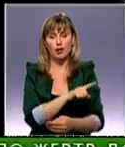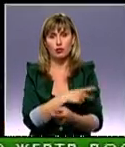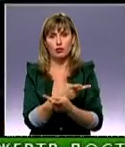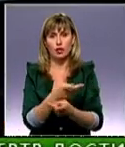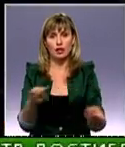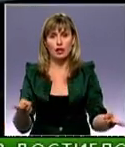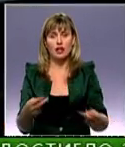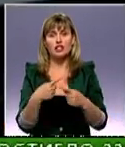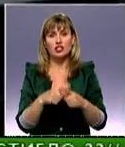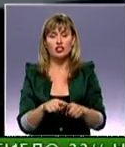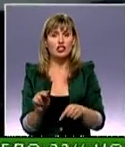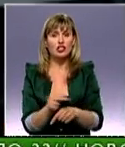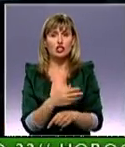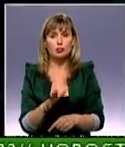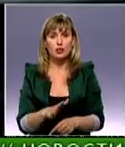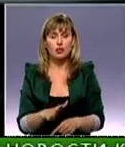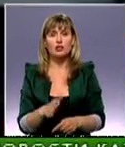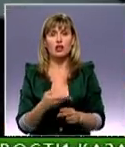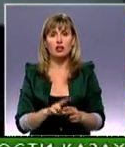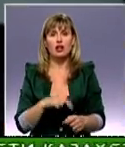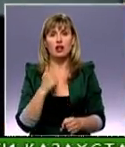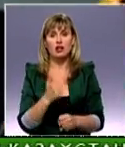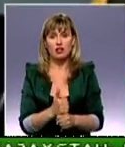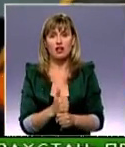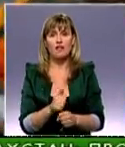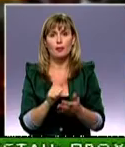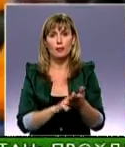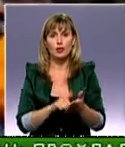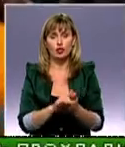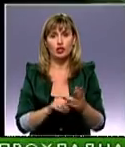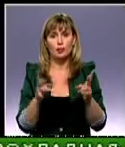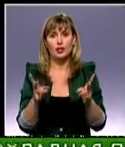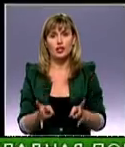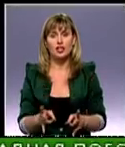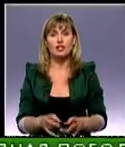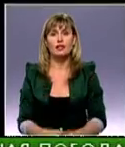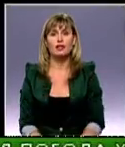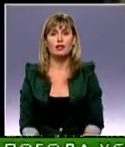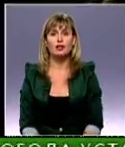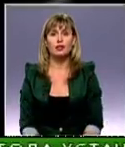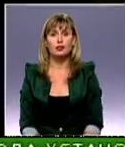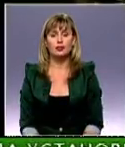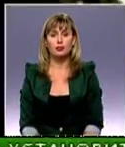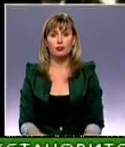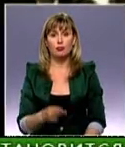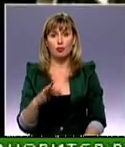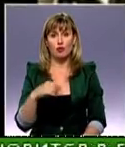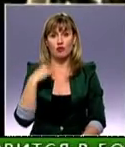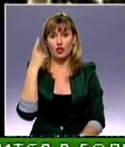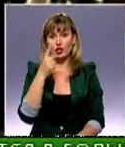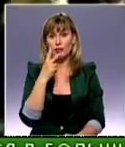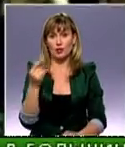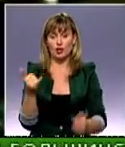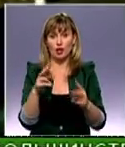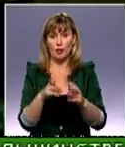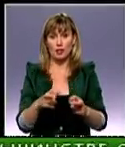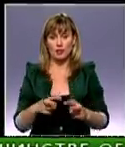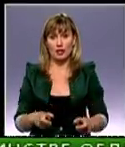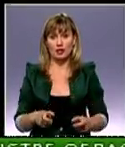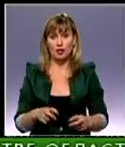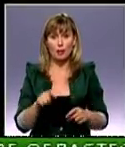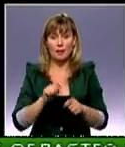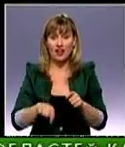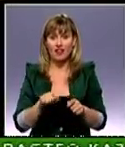госпитализированы. Техническая неисправность сразу стала главной версией происшествия. По внешним признакам, то, что осмотрели сейчас эксперты